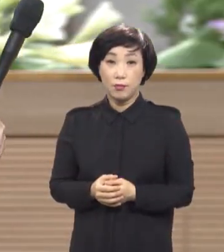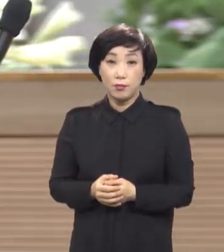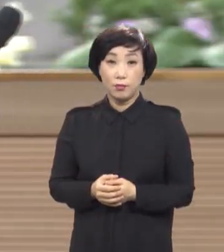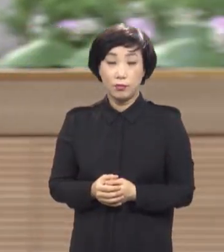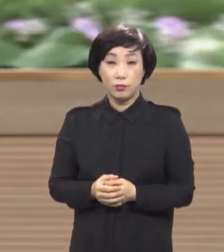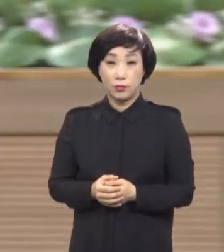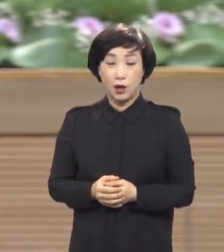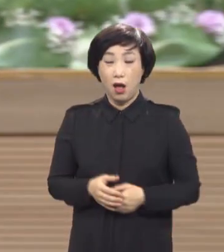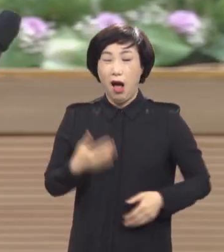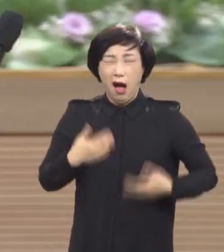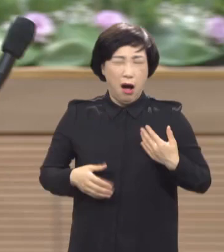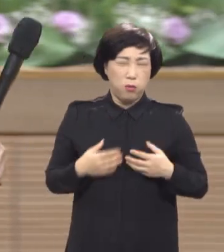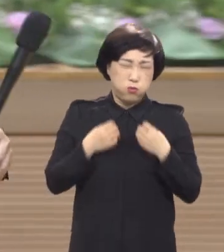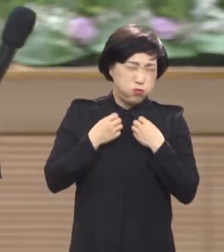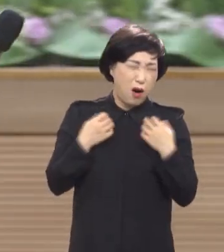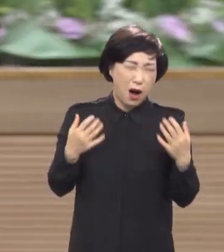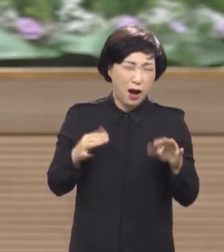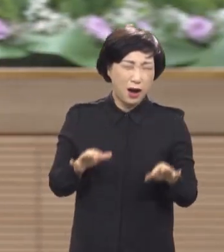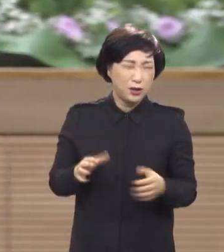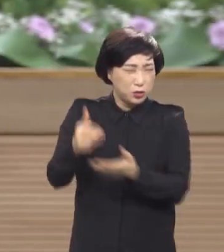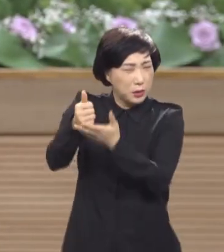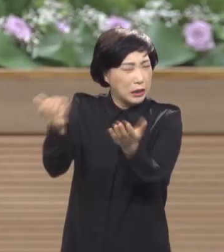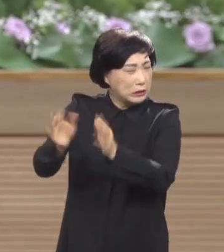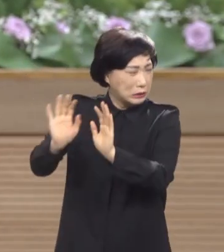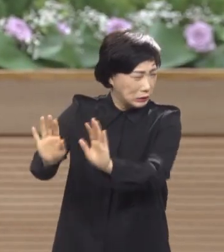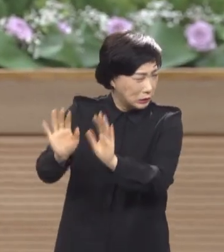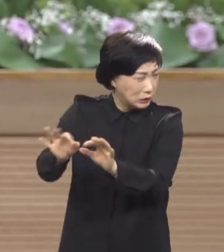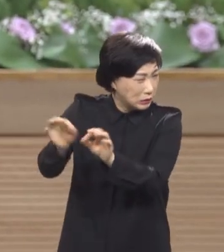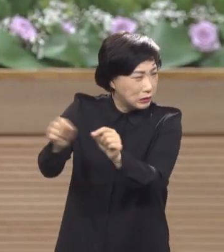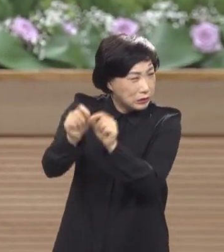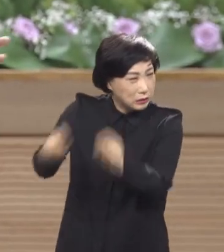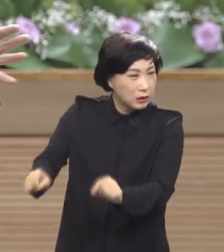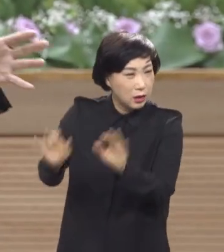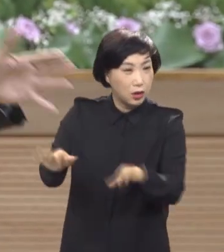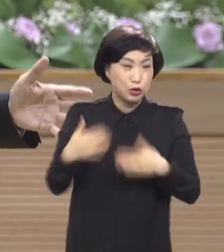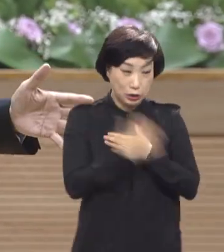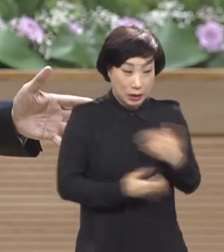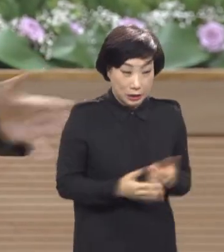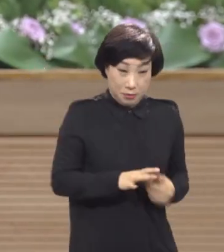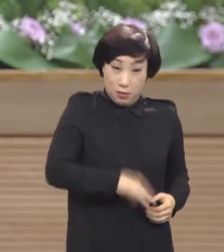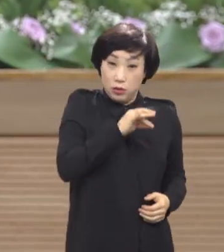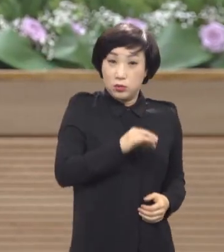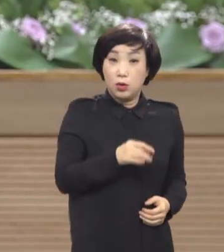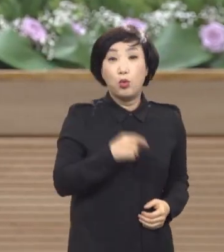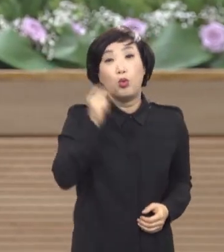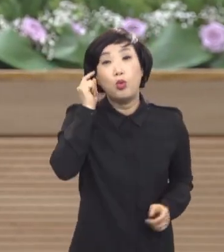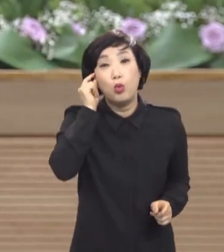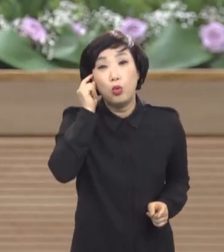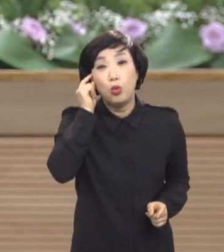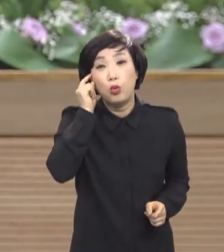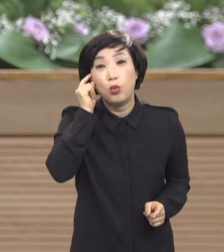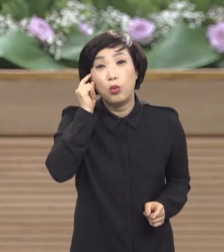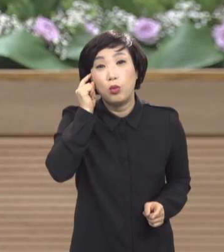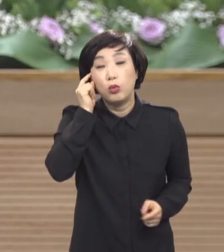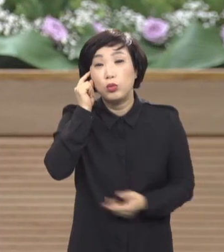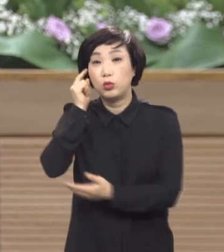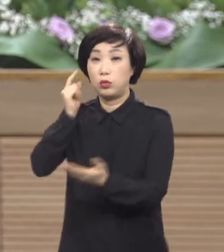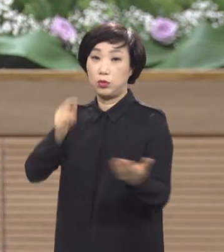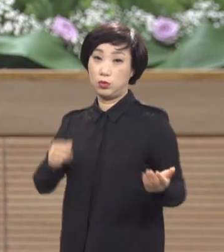바빠서 주님 일은 뒤로 무르고 역시 내 것이 우선인가 여러분